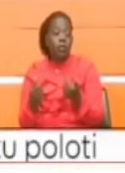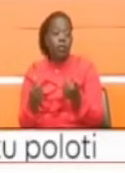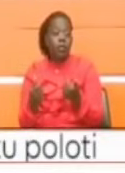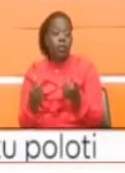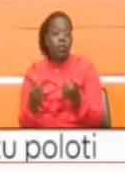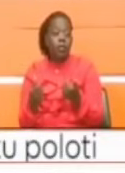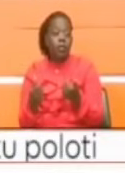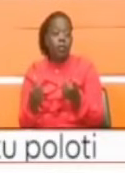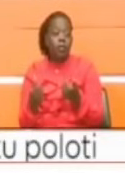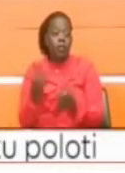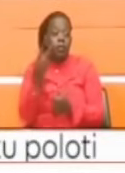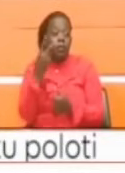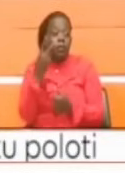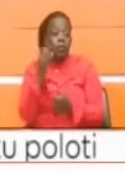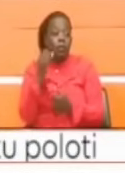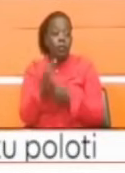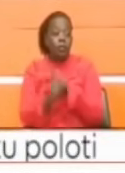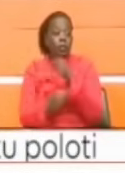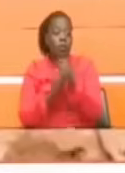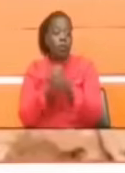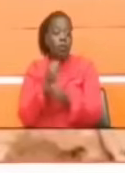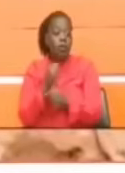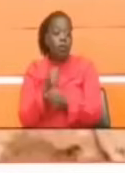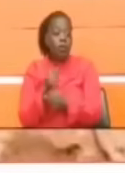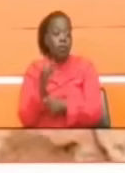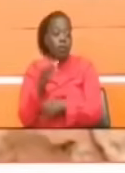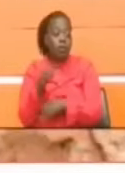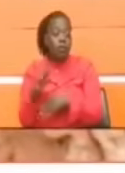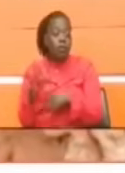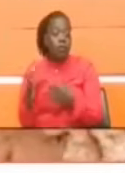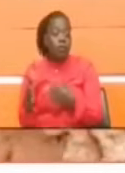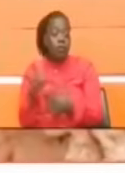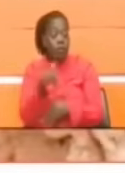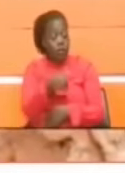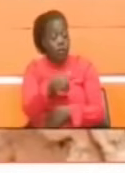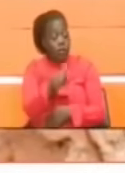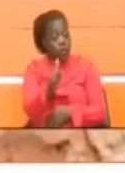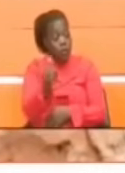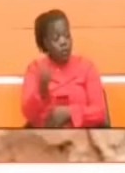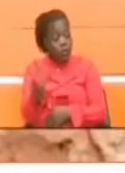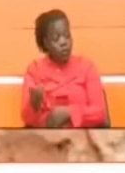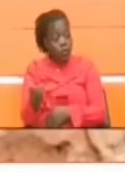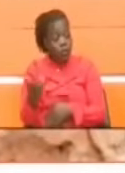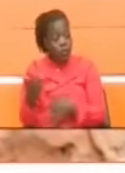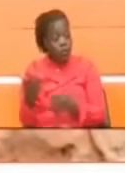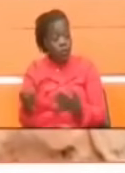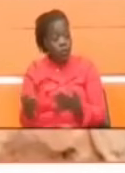bitandikwa myaka 7 n'okusukamu. Abo bennyini abantu alettaka lyange